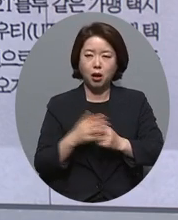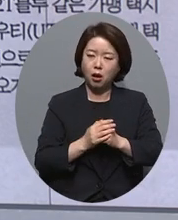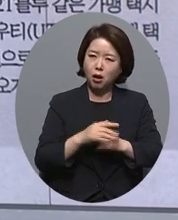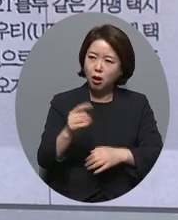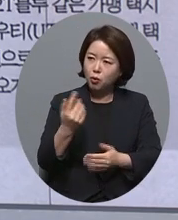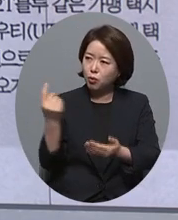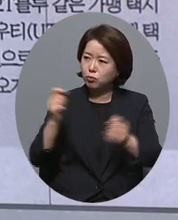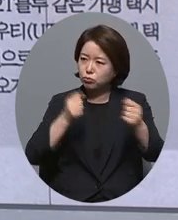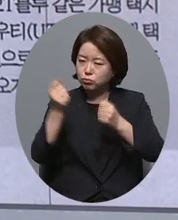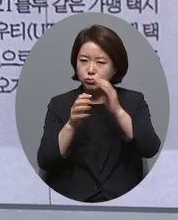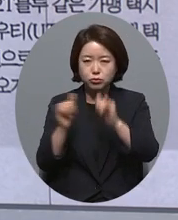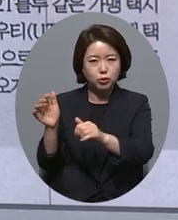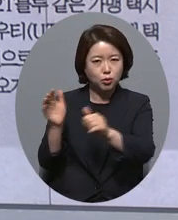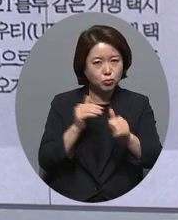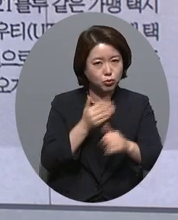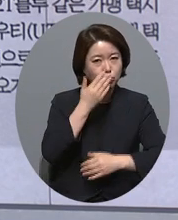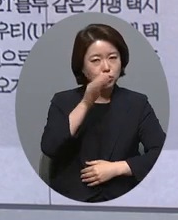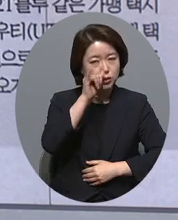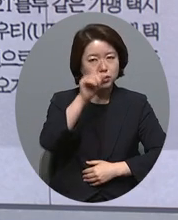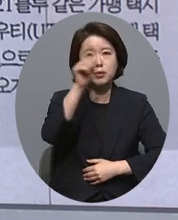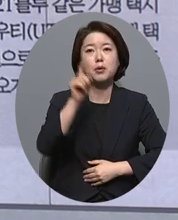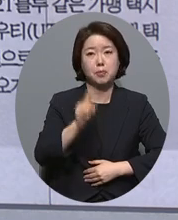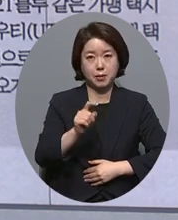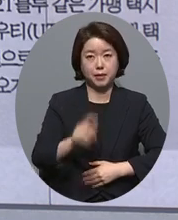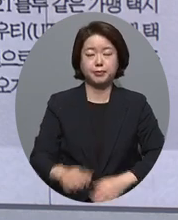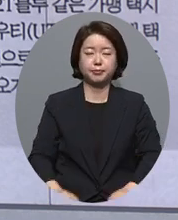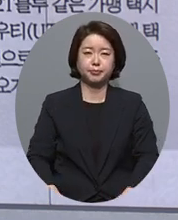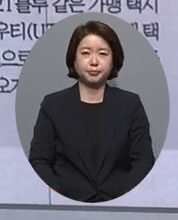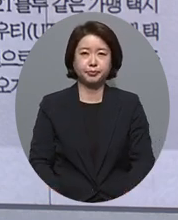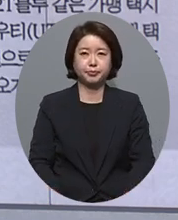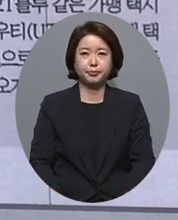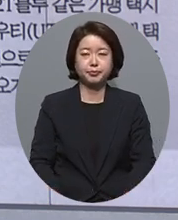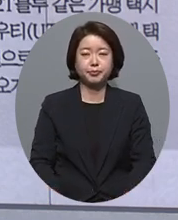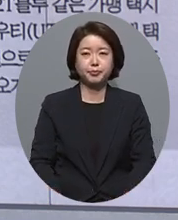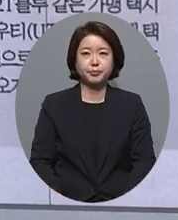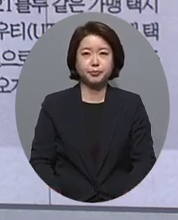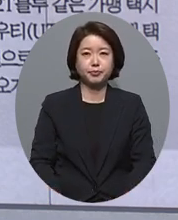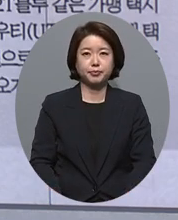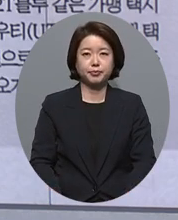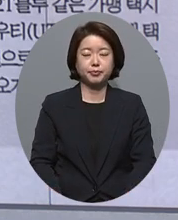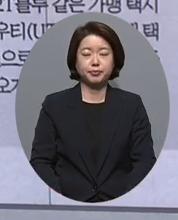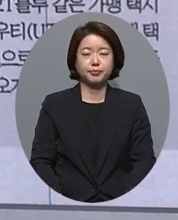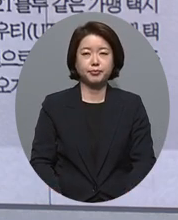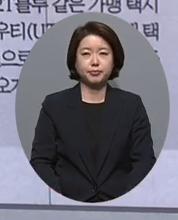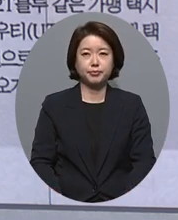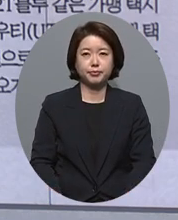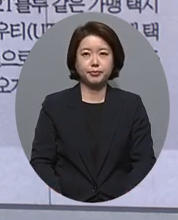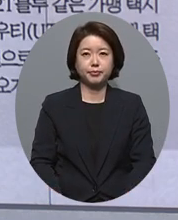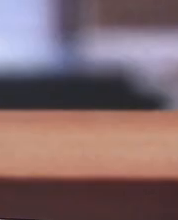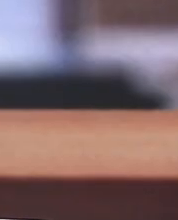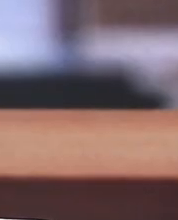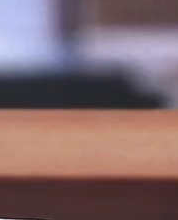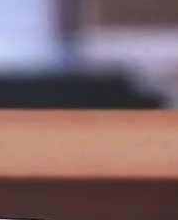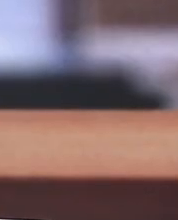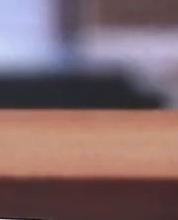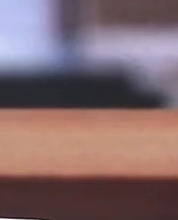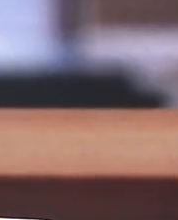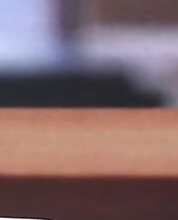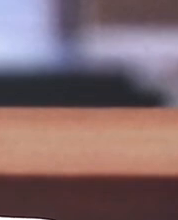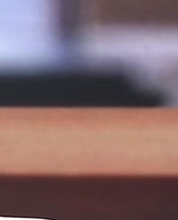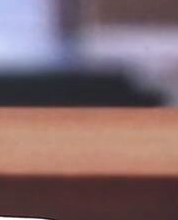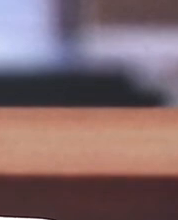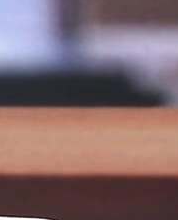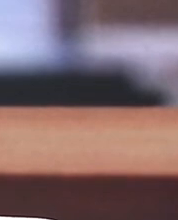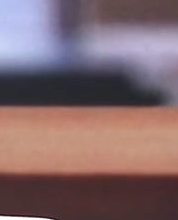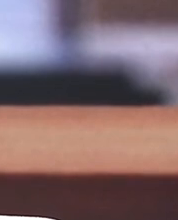지금은 의문입니다 자 지켜보도록 하겠습니다 수요시토마토 광고 후회 시작합니다 잠시만 기다려주십시오네 수요일 스톤